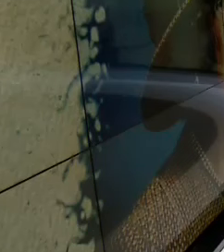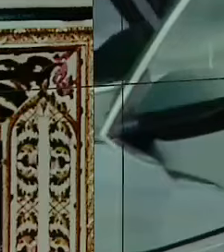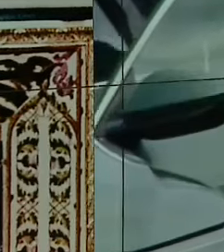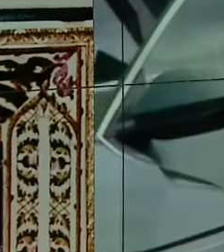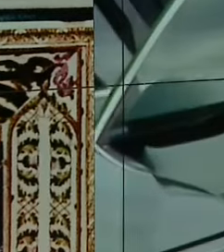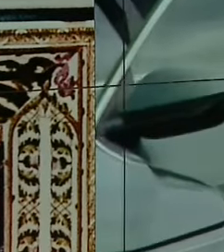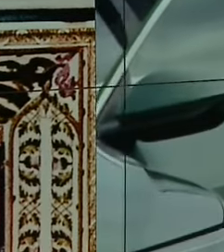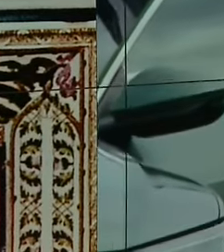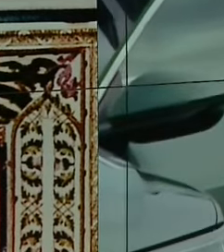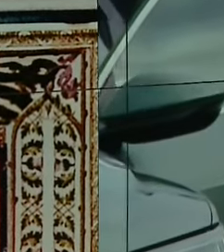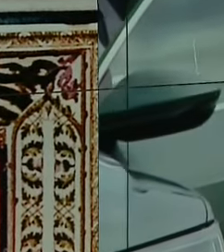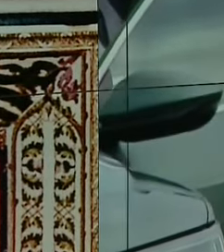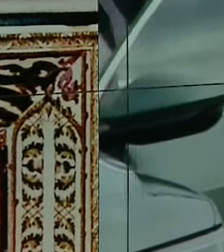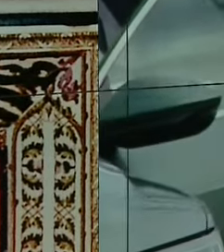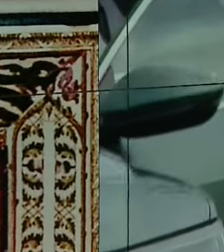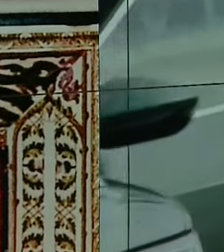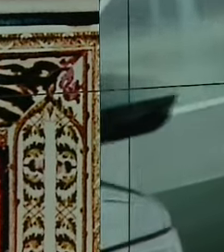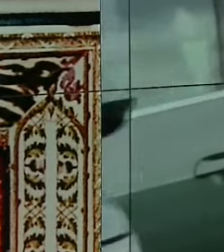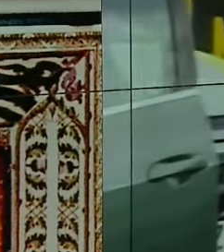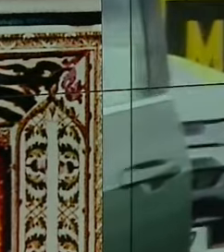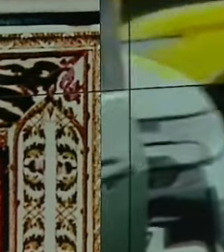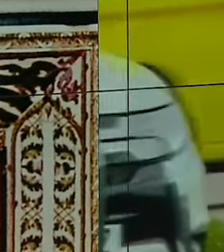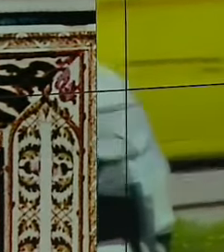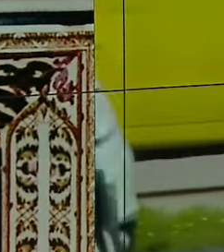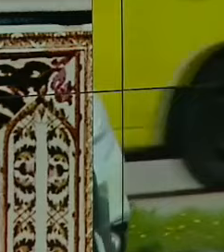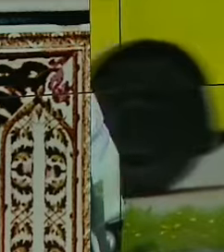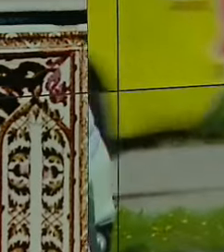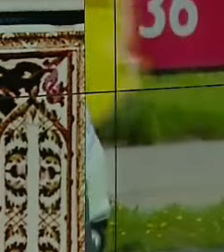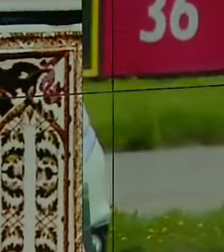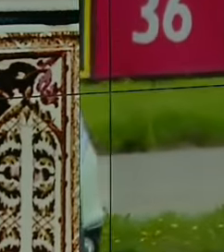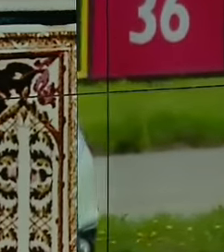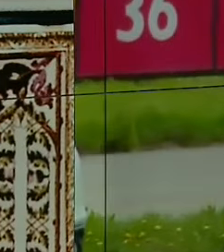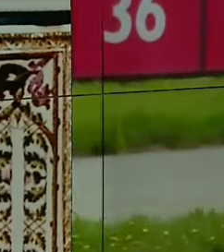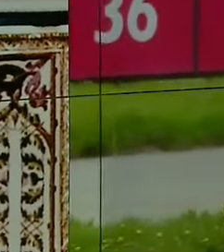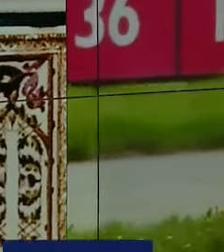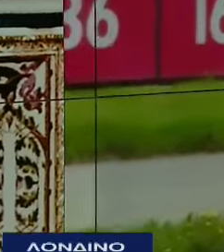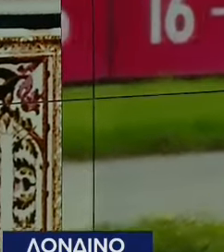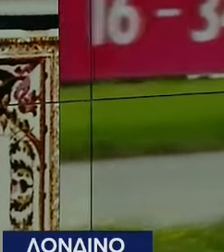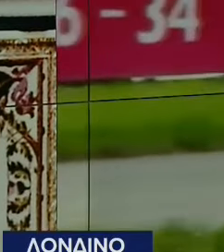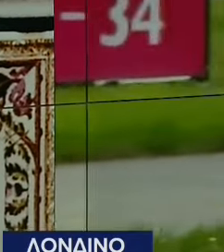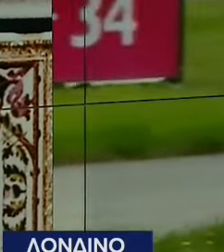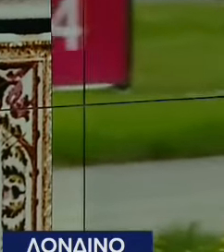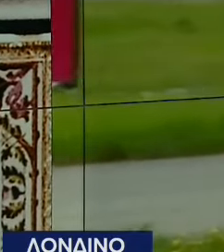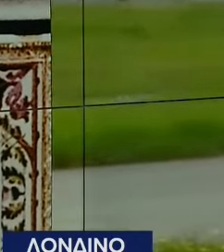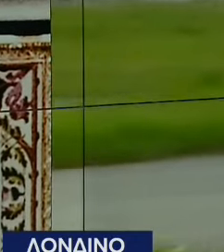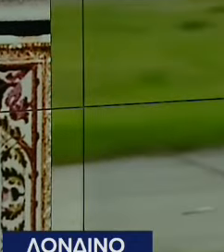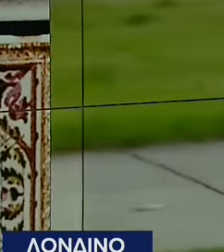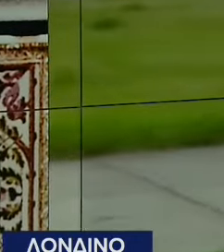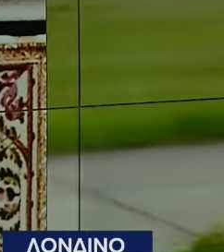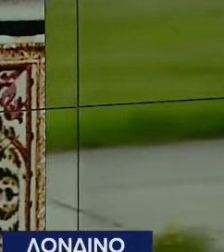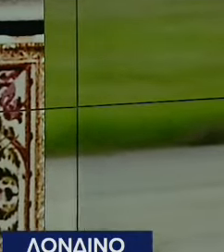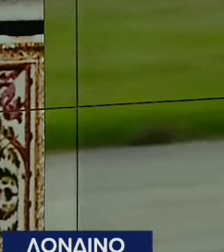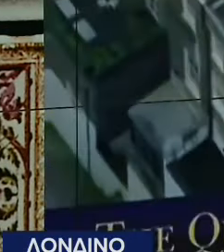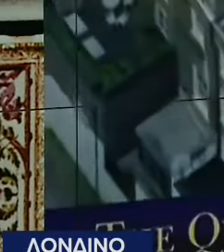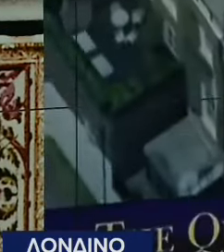ζωντανή εικόνα, αυτό είναι μαγνητοσκοπημένο, είναι πριν από λίγο, όταν έμπαινε στο αεροπλάνο ο Κάρολος για να ξεκινήσει αυτό το